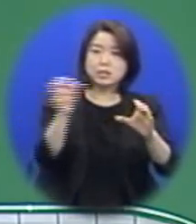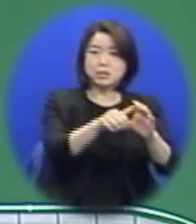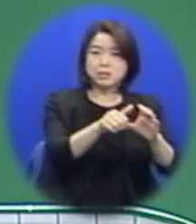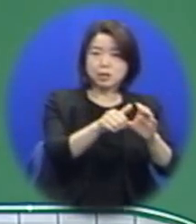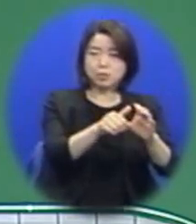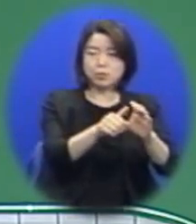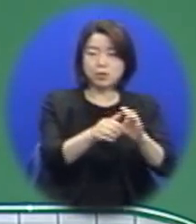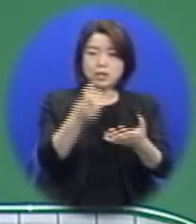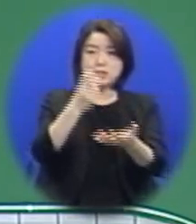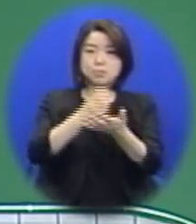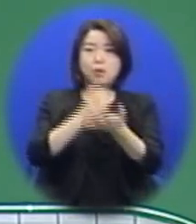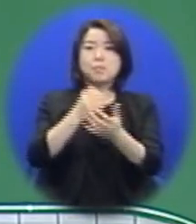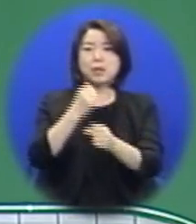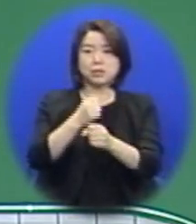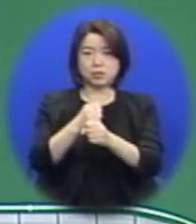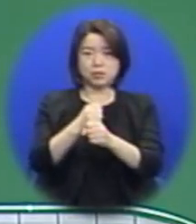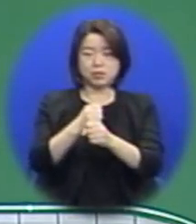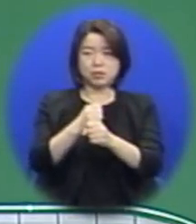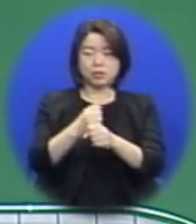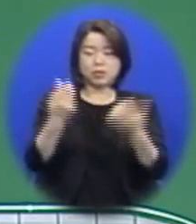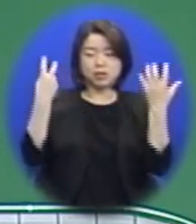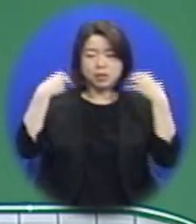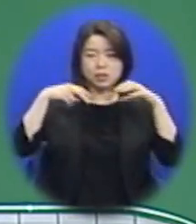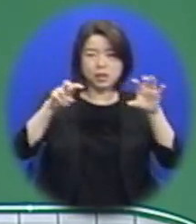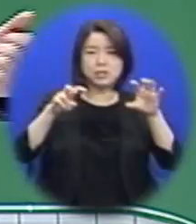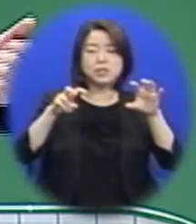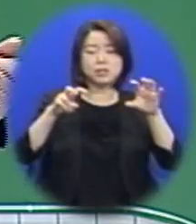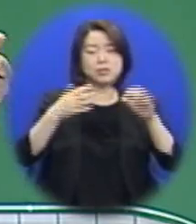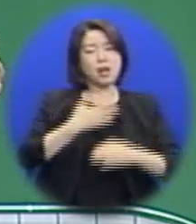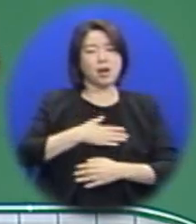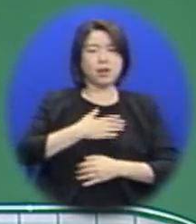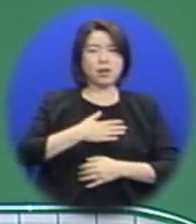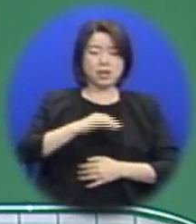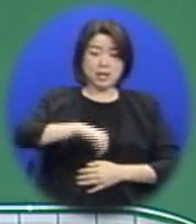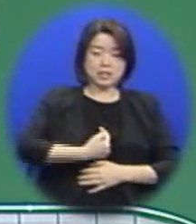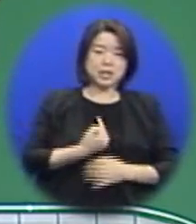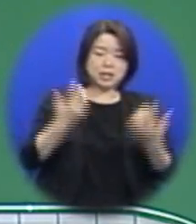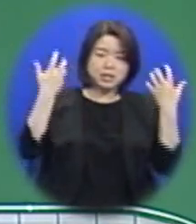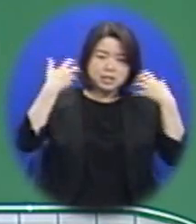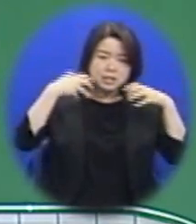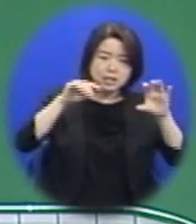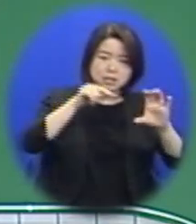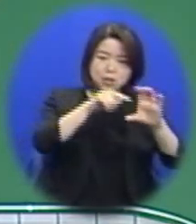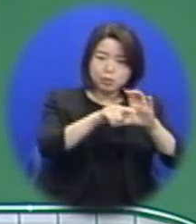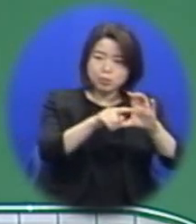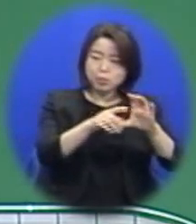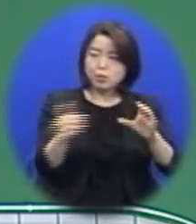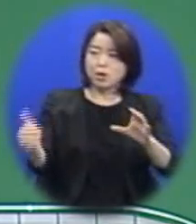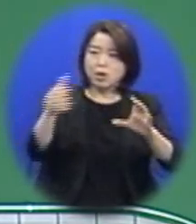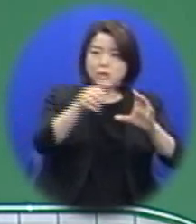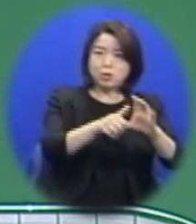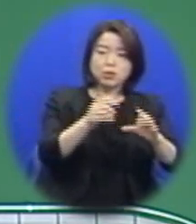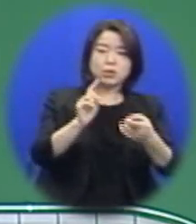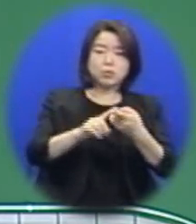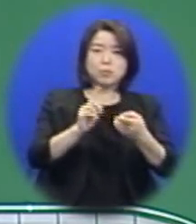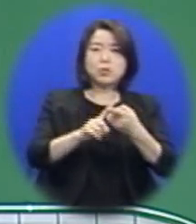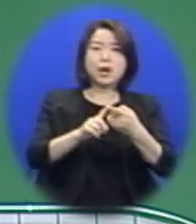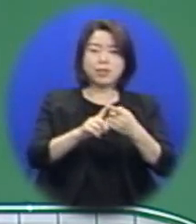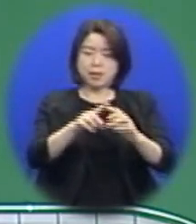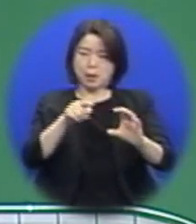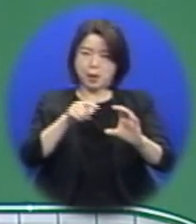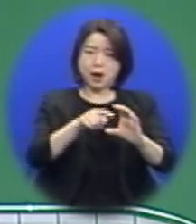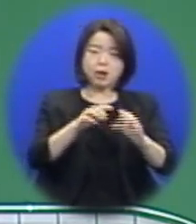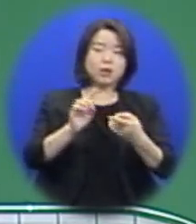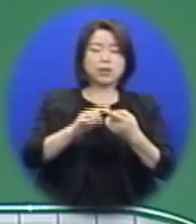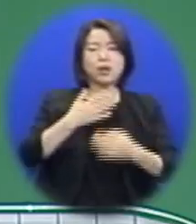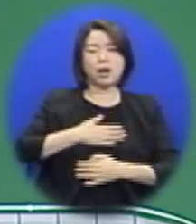만듭니다. 다니엘은 다 알았어요. 자기를 사자굴에 집어넣으려고 하는 올무인 줄. 그러나 여전히 예루살렘을